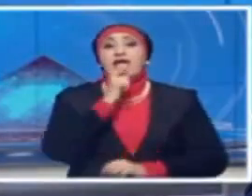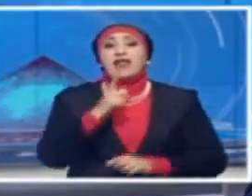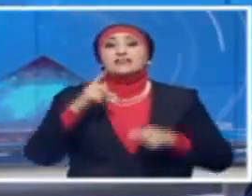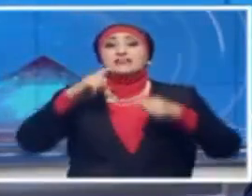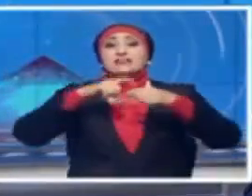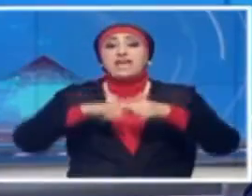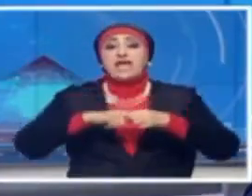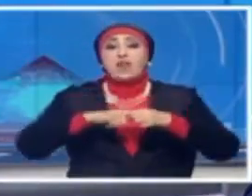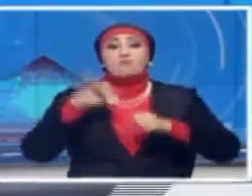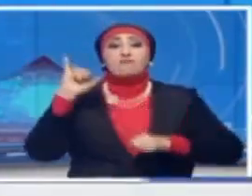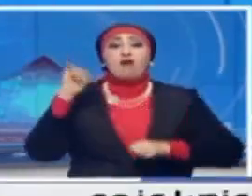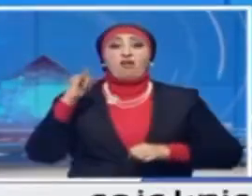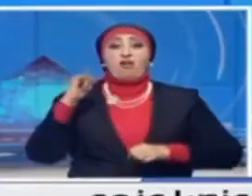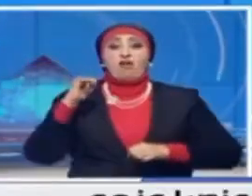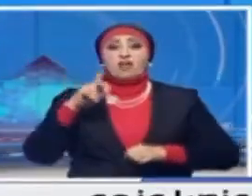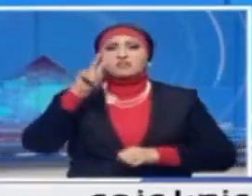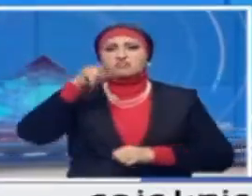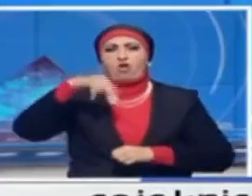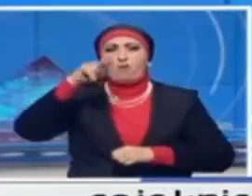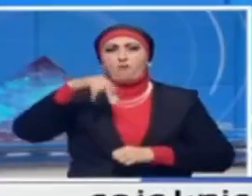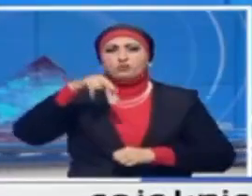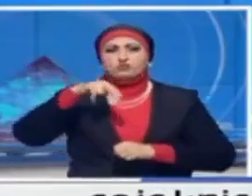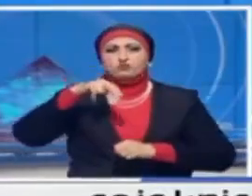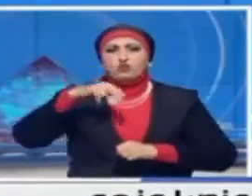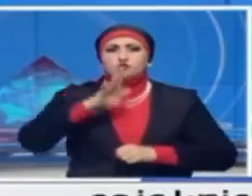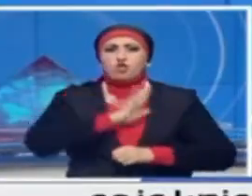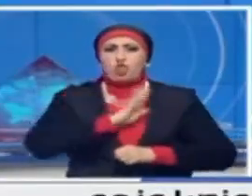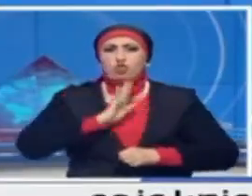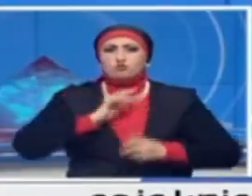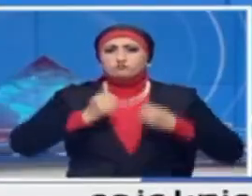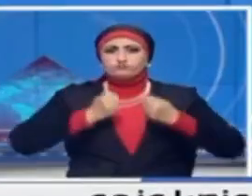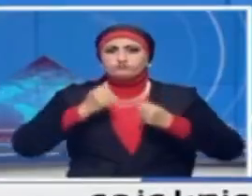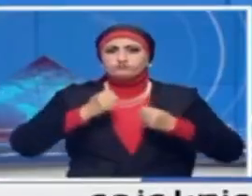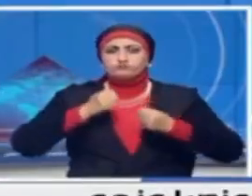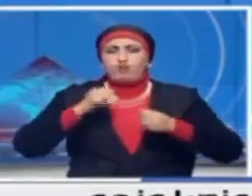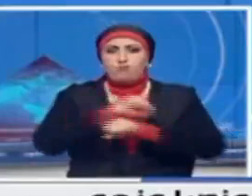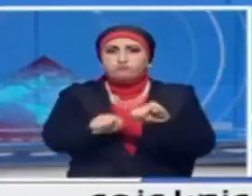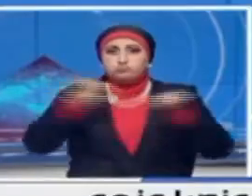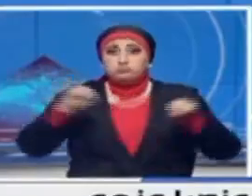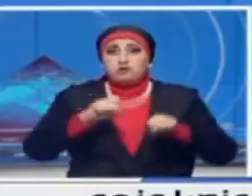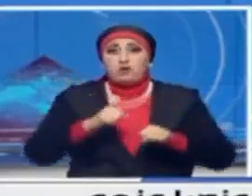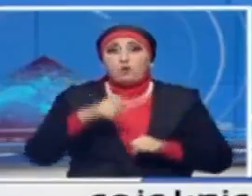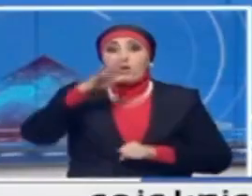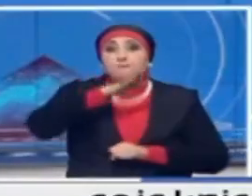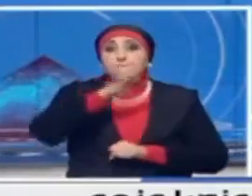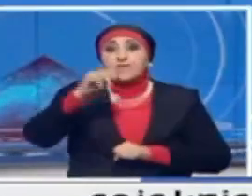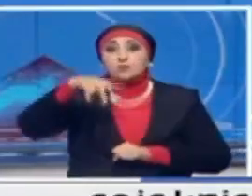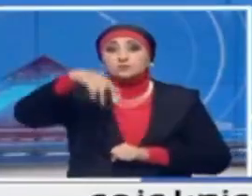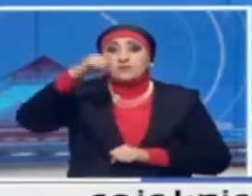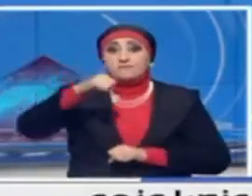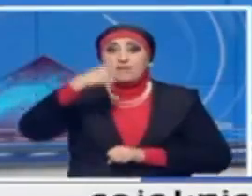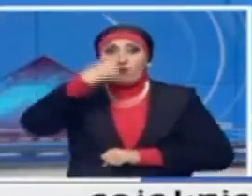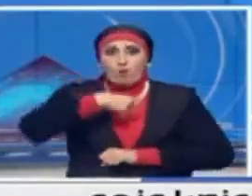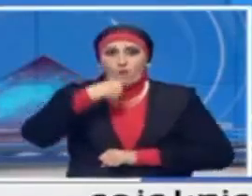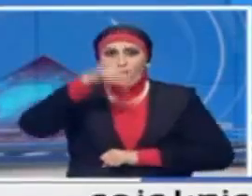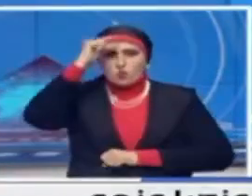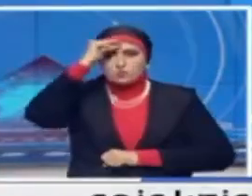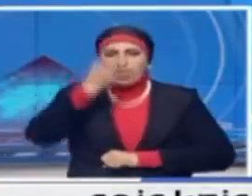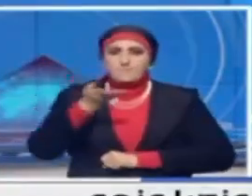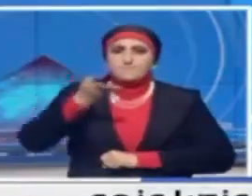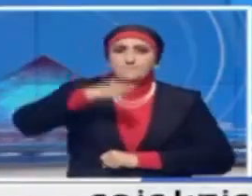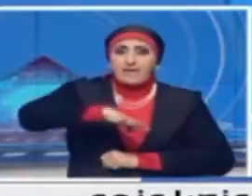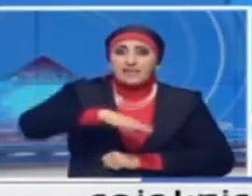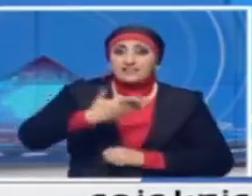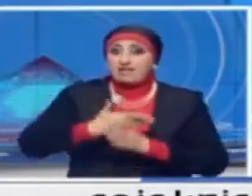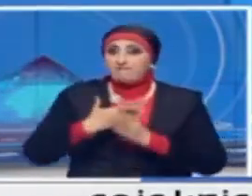أعلن التحالف العربي تدمير 18 آلية عسكرية ومقتل أكثر من 180 عنصرا من الحوثيين